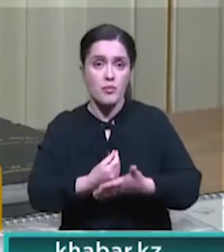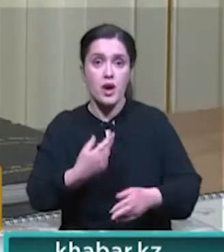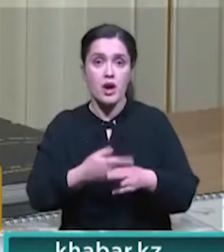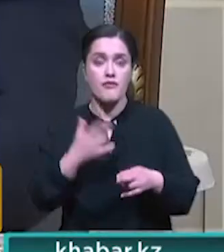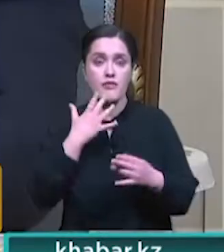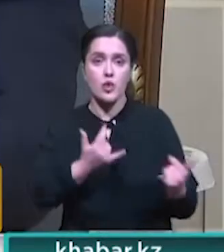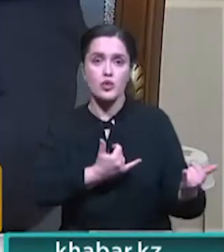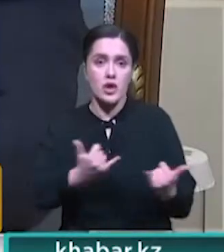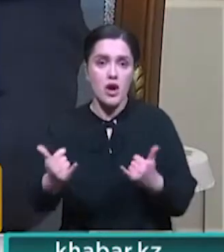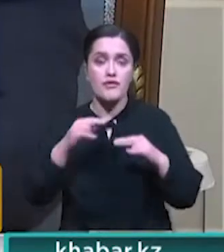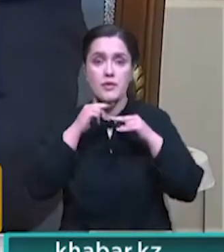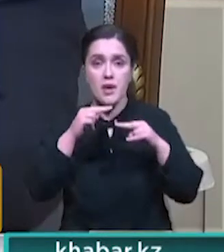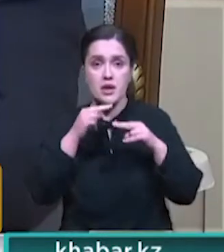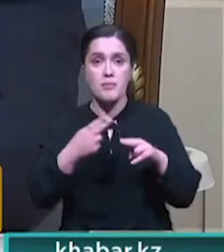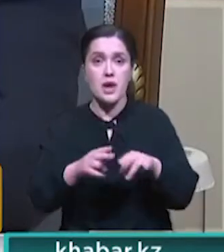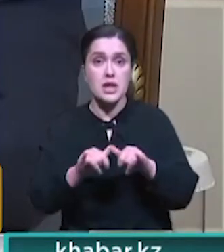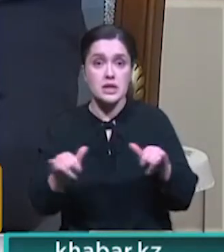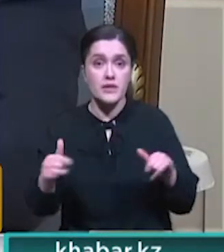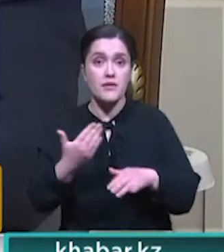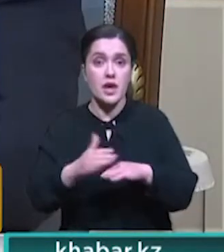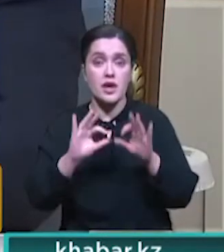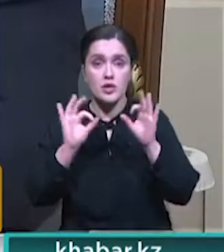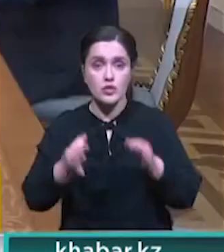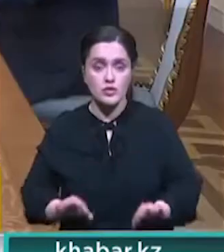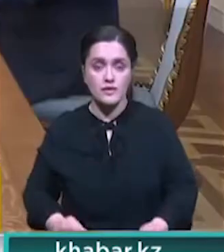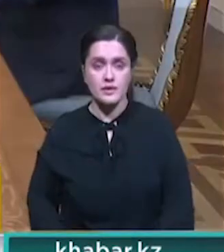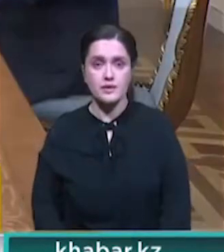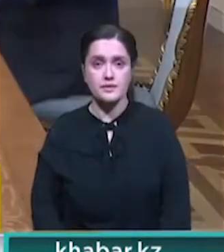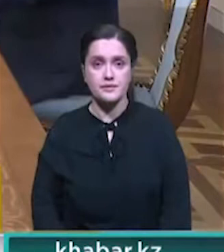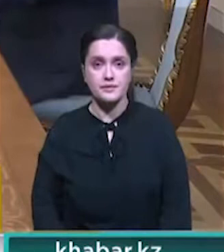всегда уделяла особое внимание развитию сферы искусства